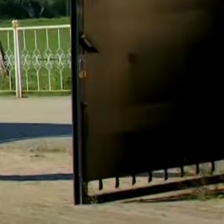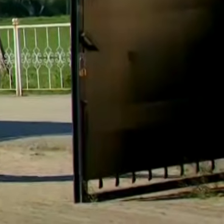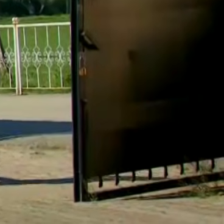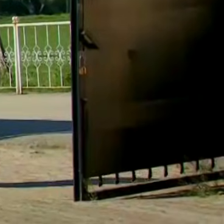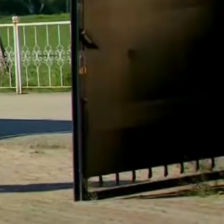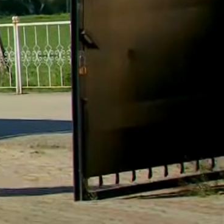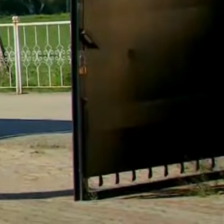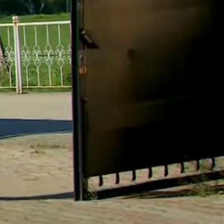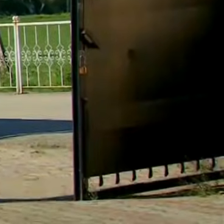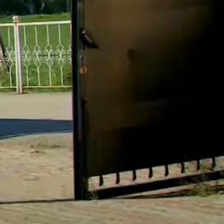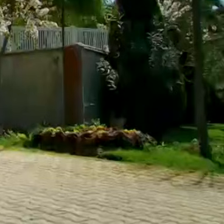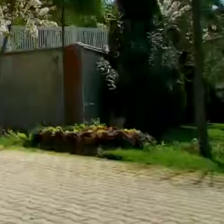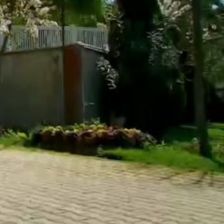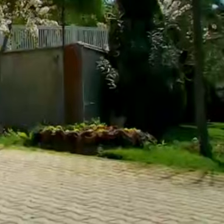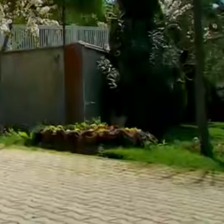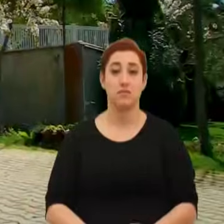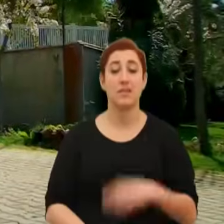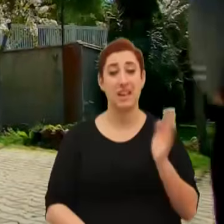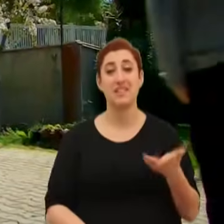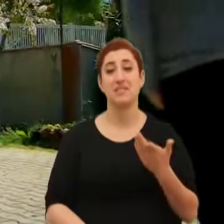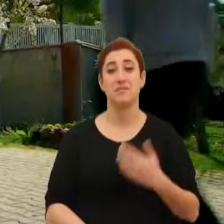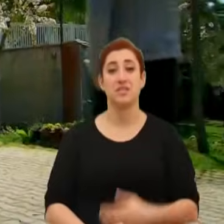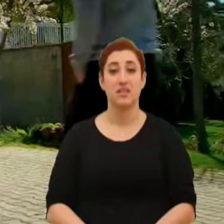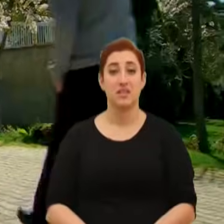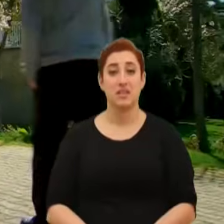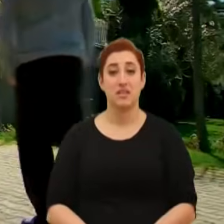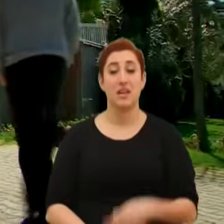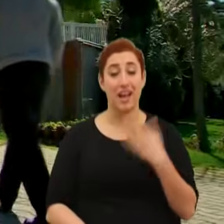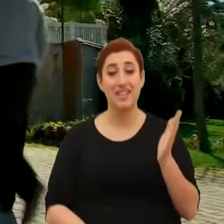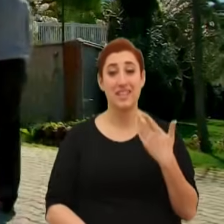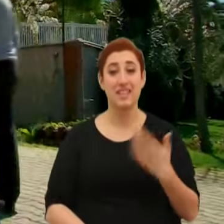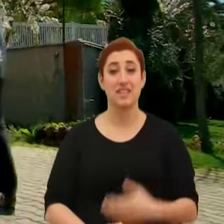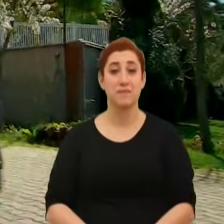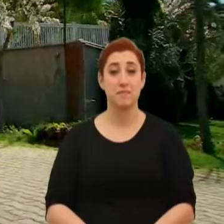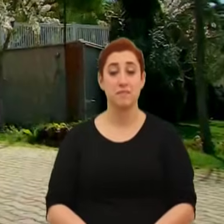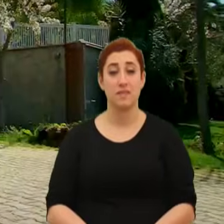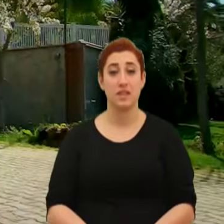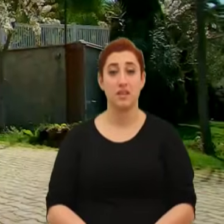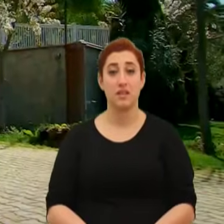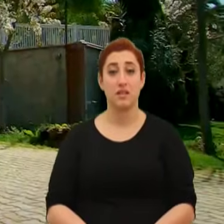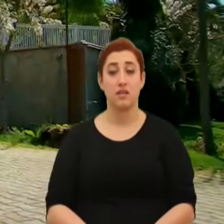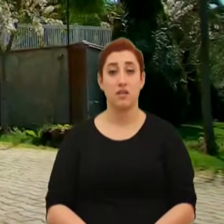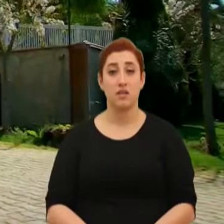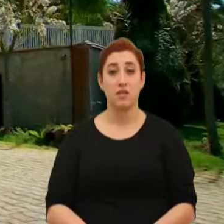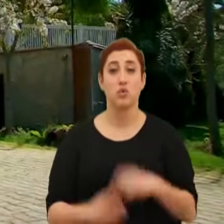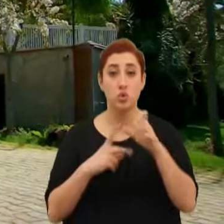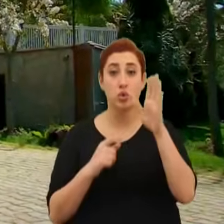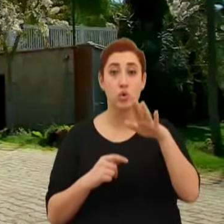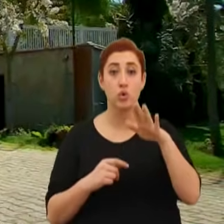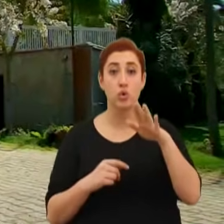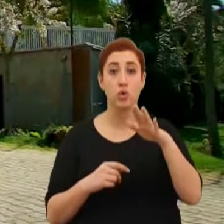Şükrü elleri cebinde sallana sallana garaj kapısından içeri girdi. Keyfi pek yerinde. Aa,